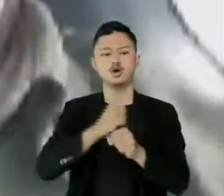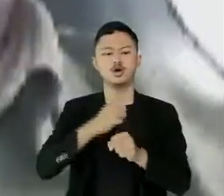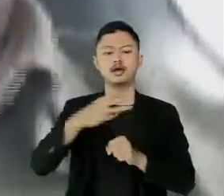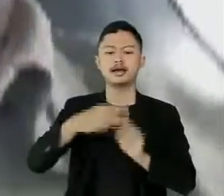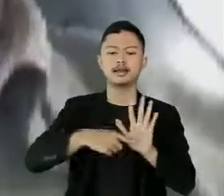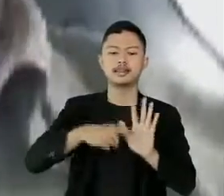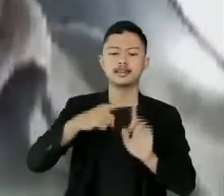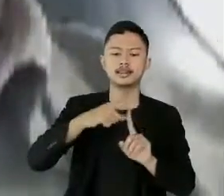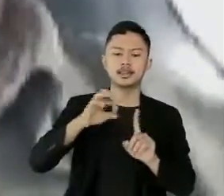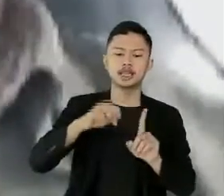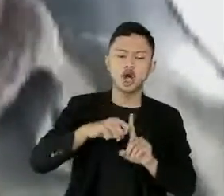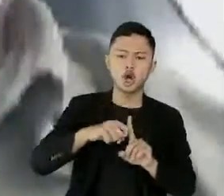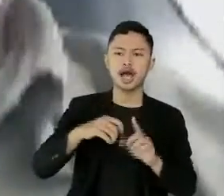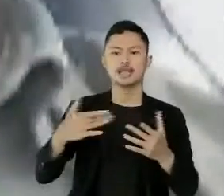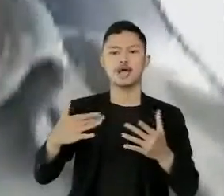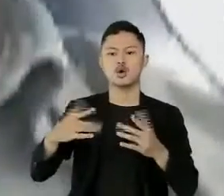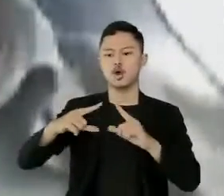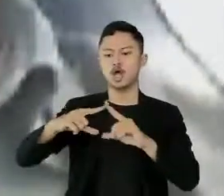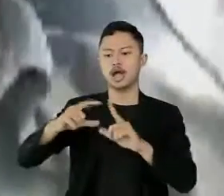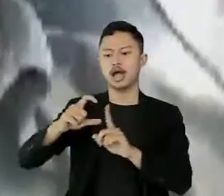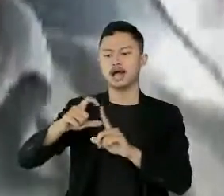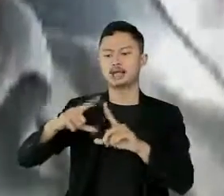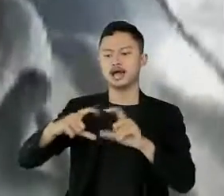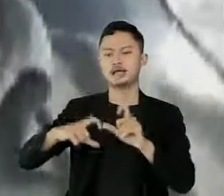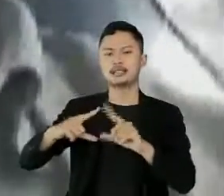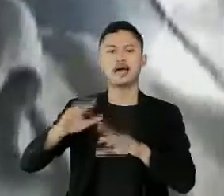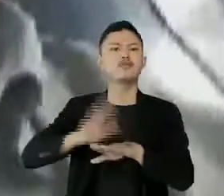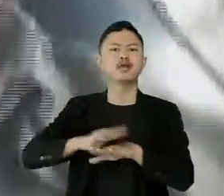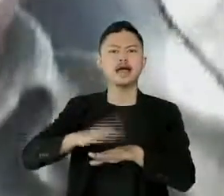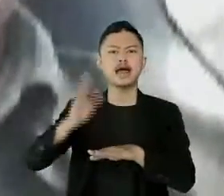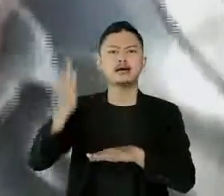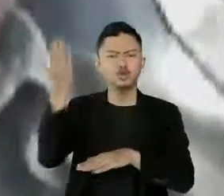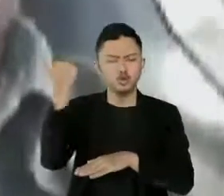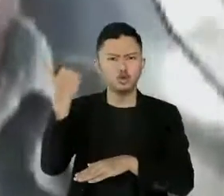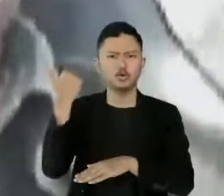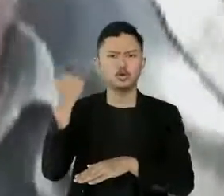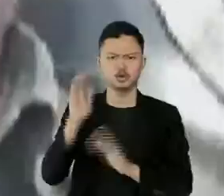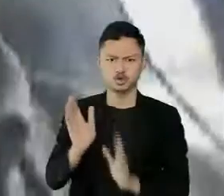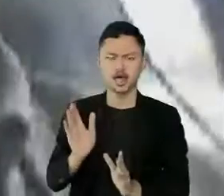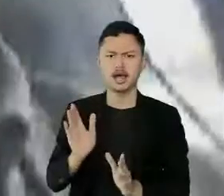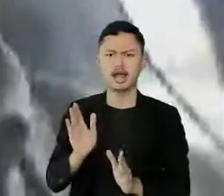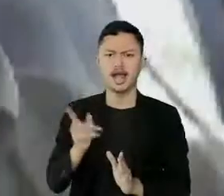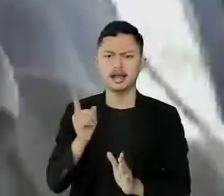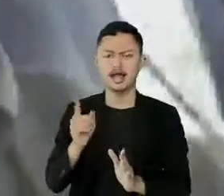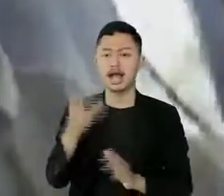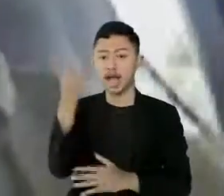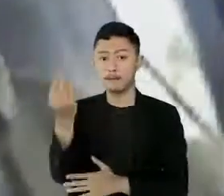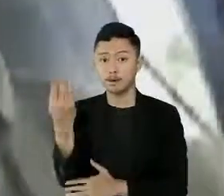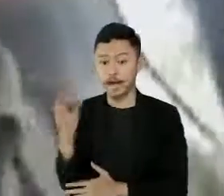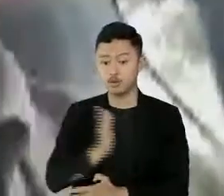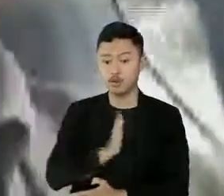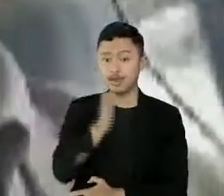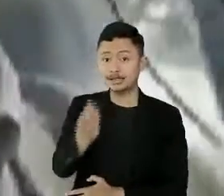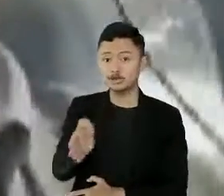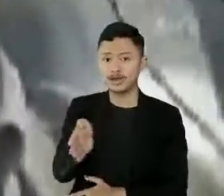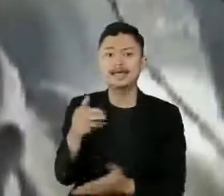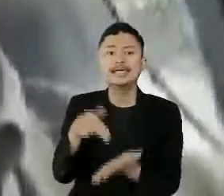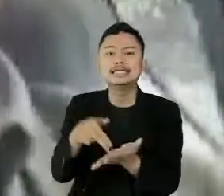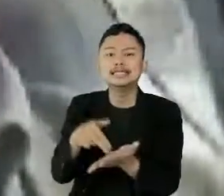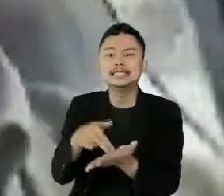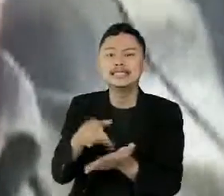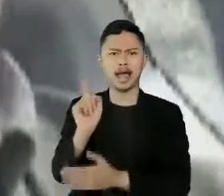dan lain sebagainya. Itu sudah ada. Nah, ketika ini kesadaran masyarakat yang sebenarnya itu sudah ada